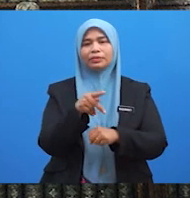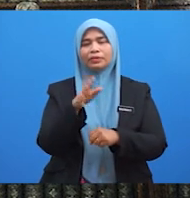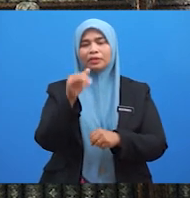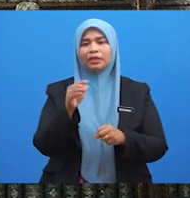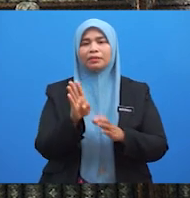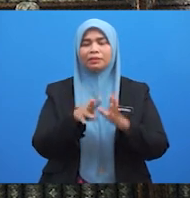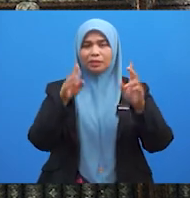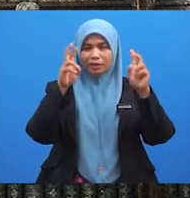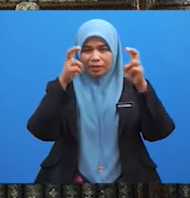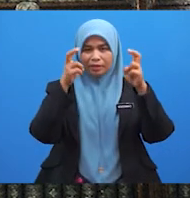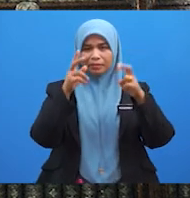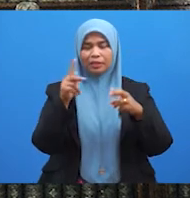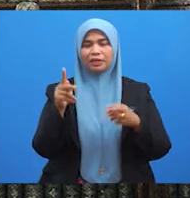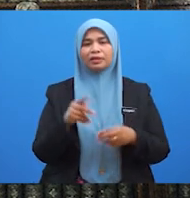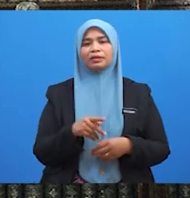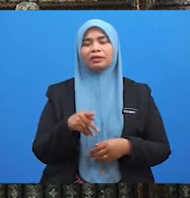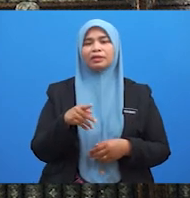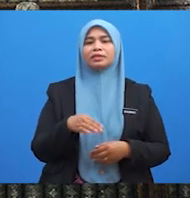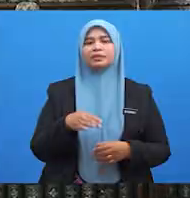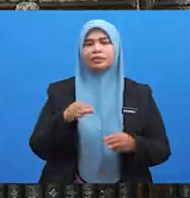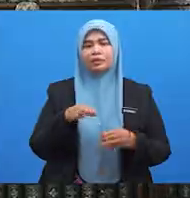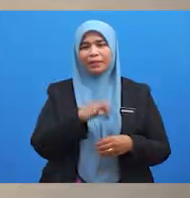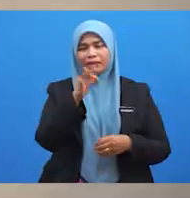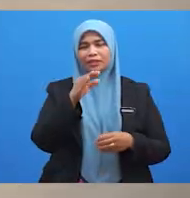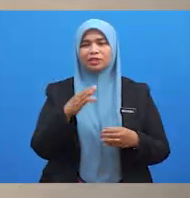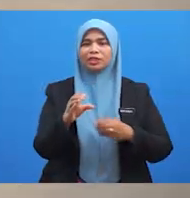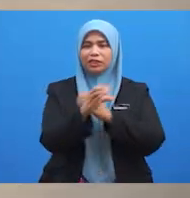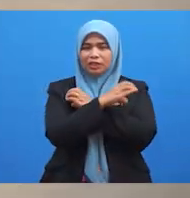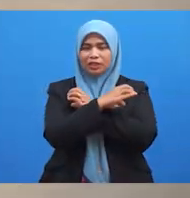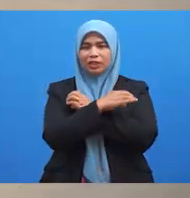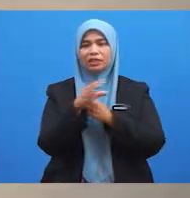yang bertemakan patriotisme.